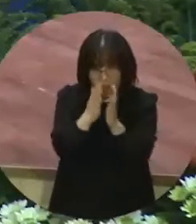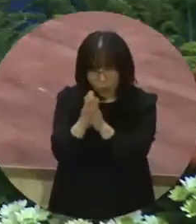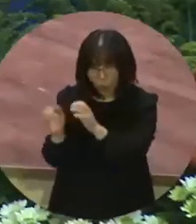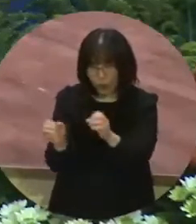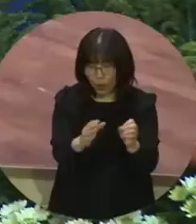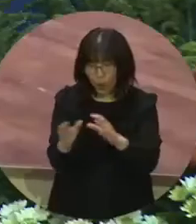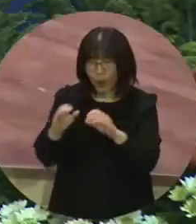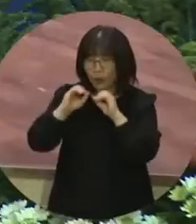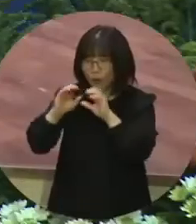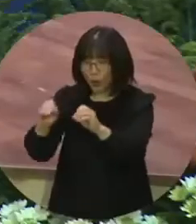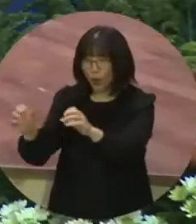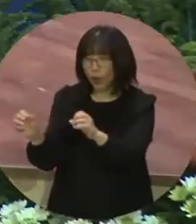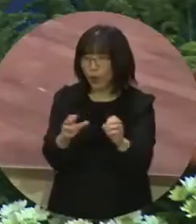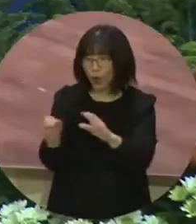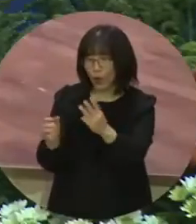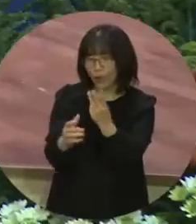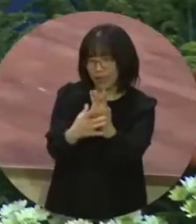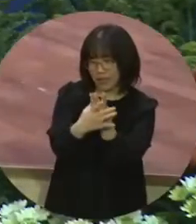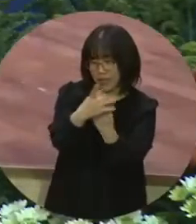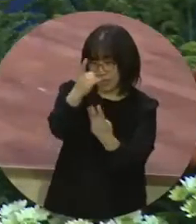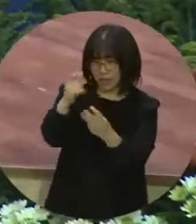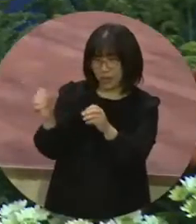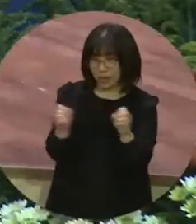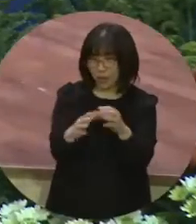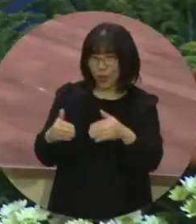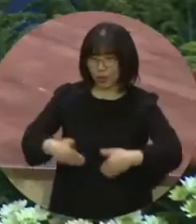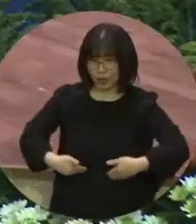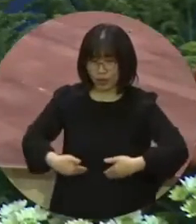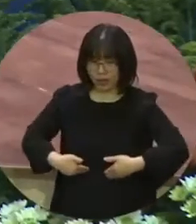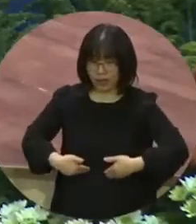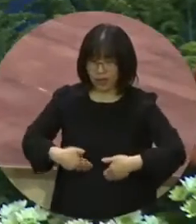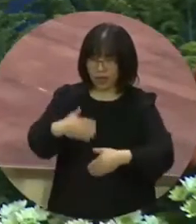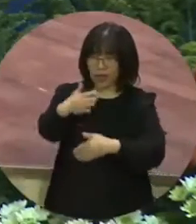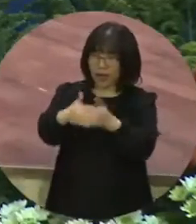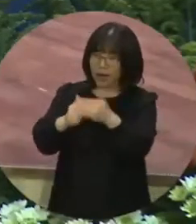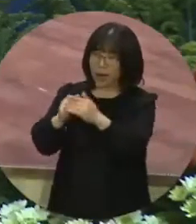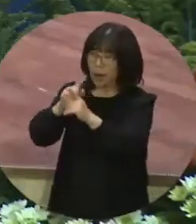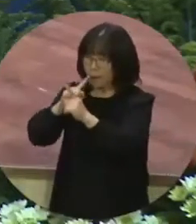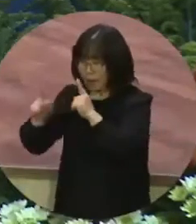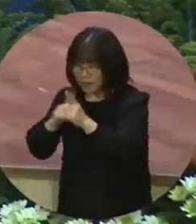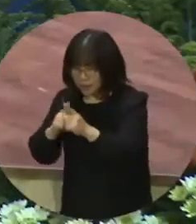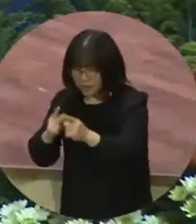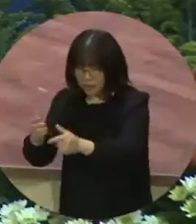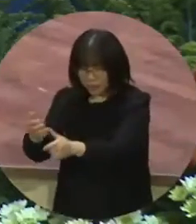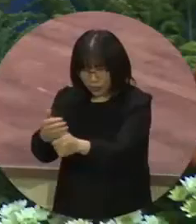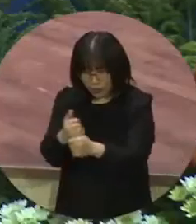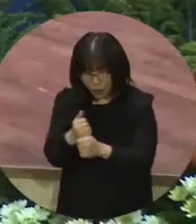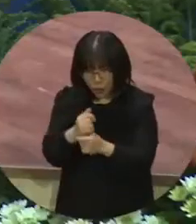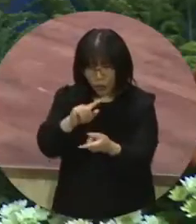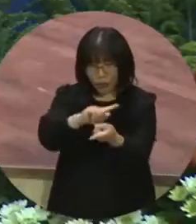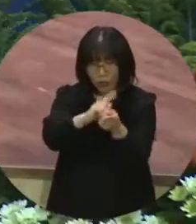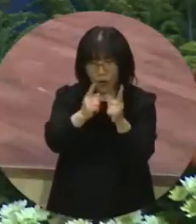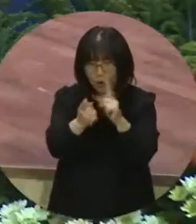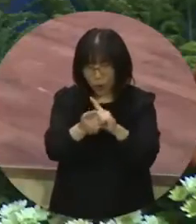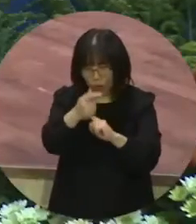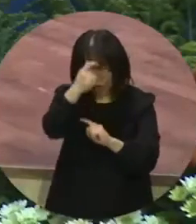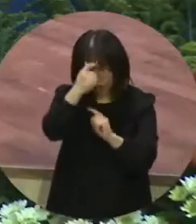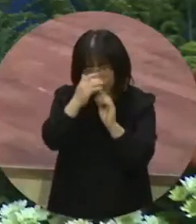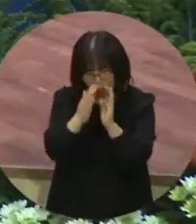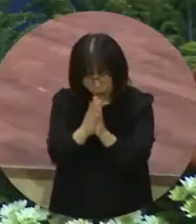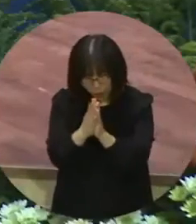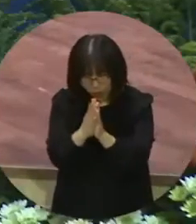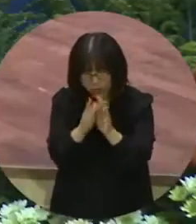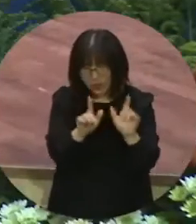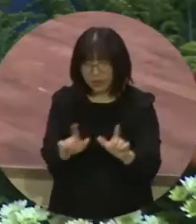전도 포럼이지요. 이 세 가지 3가지인데 하나님의 말씀을 붙잡고 기도하면 삶